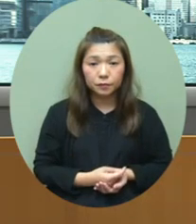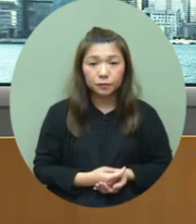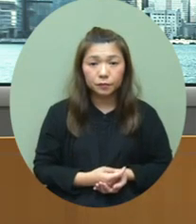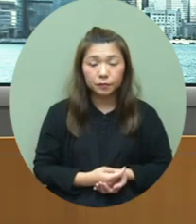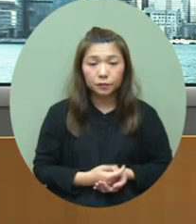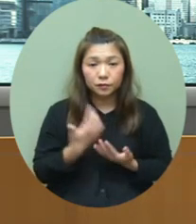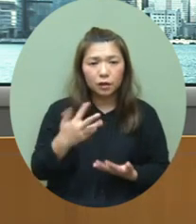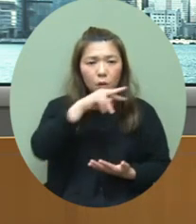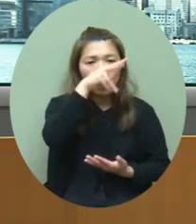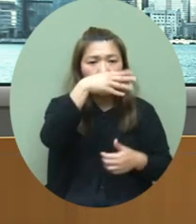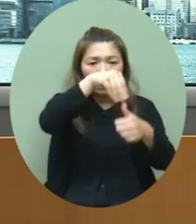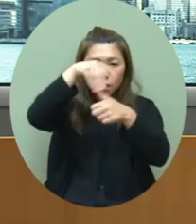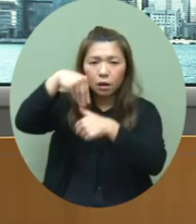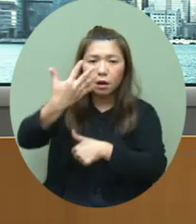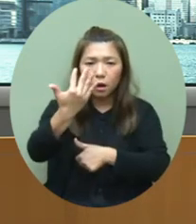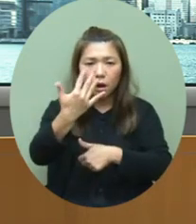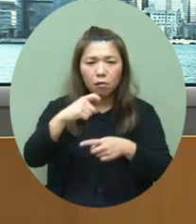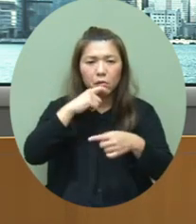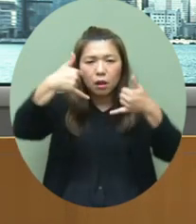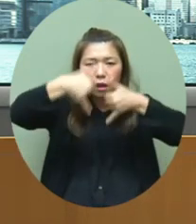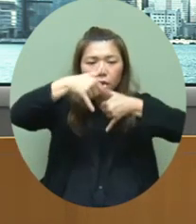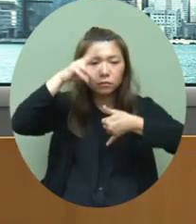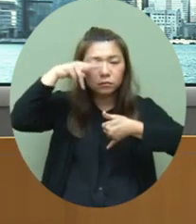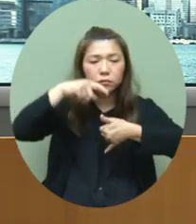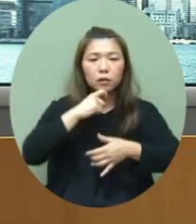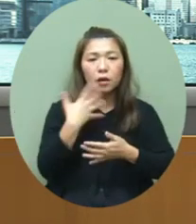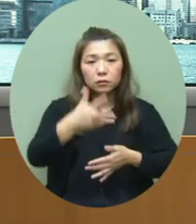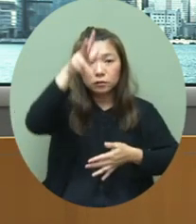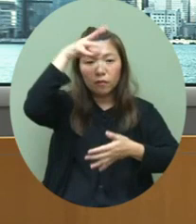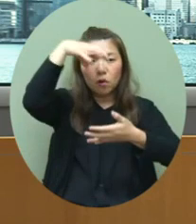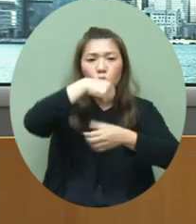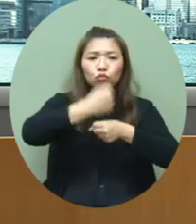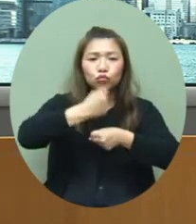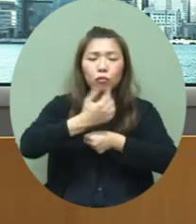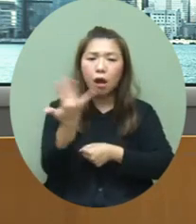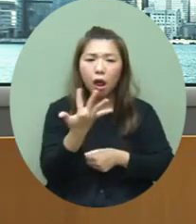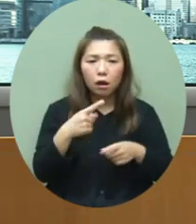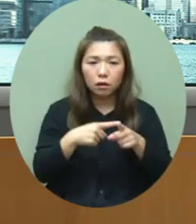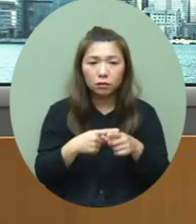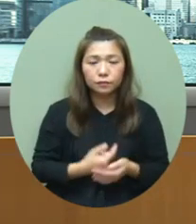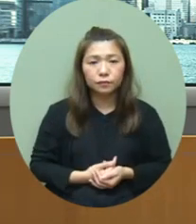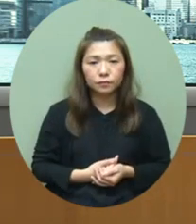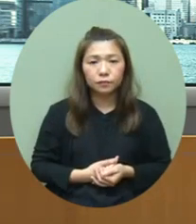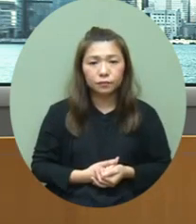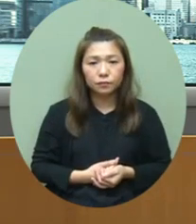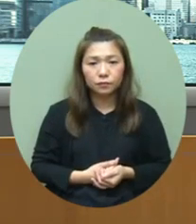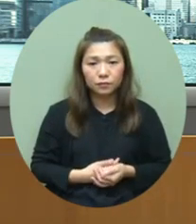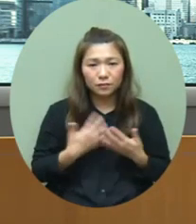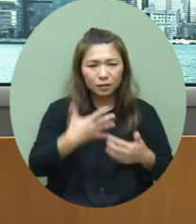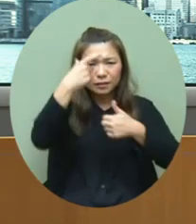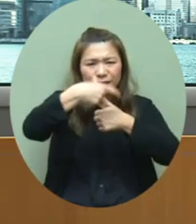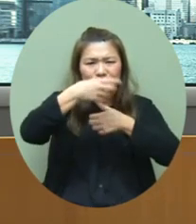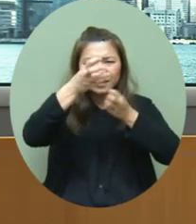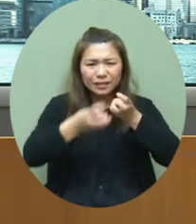are actually working in the government? Thank you. I will not comment on individual sporadic cases. 下一題，